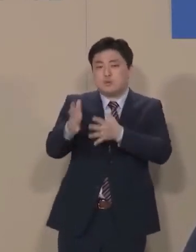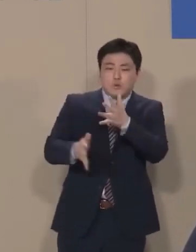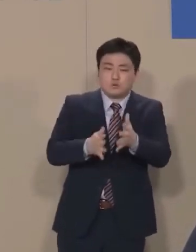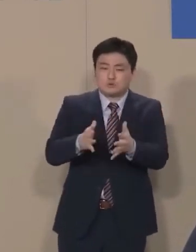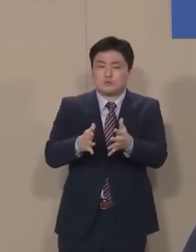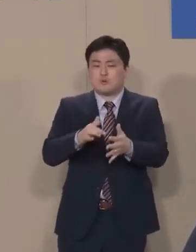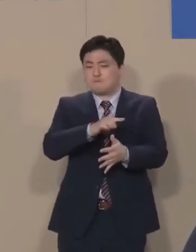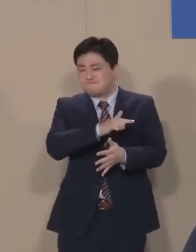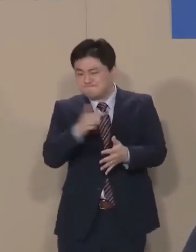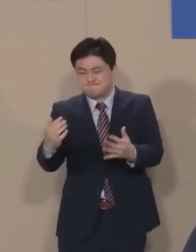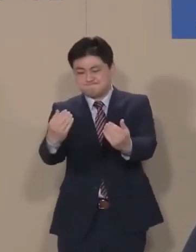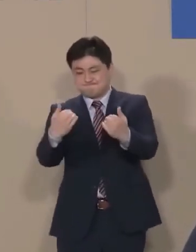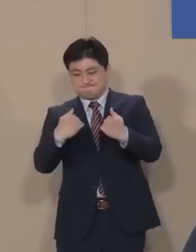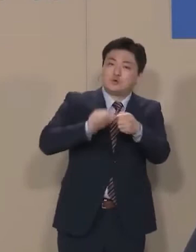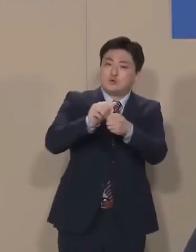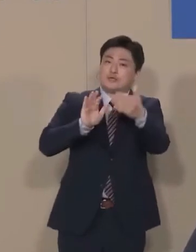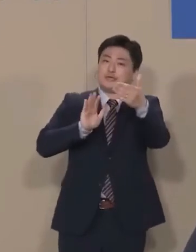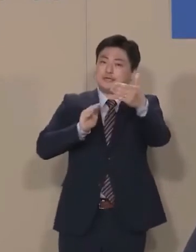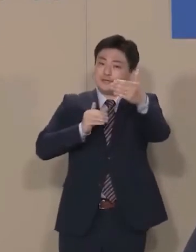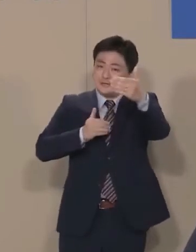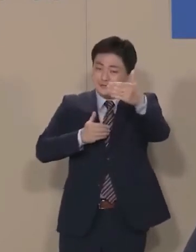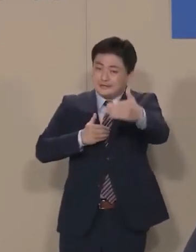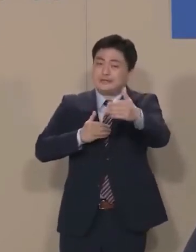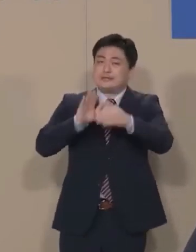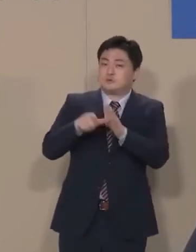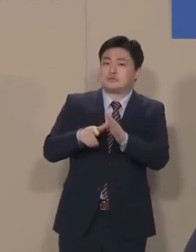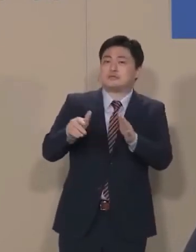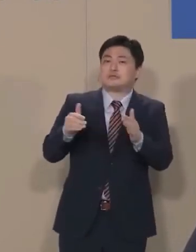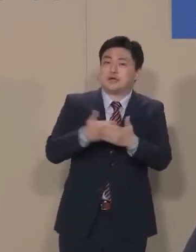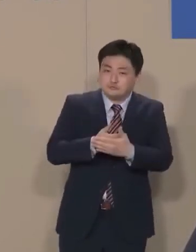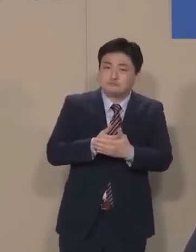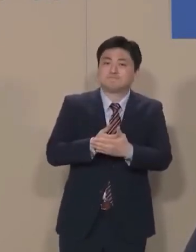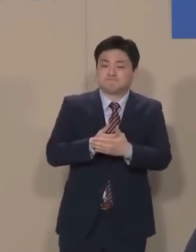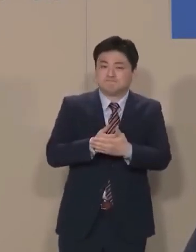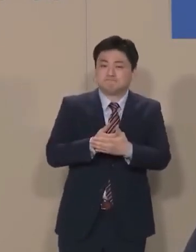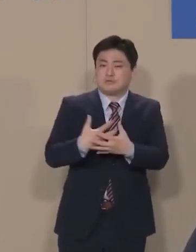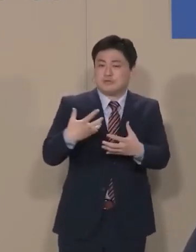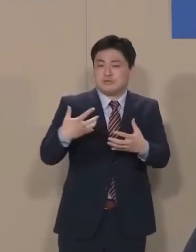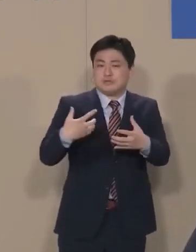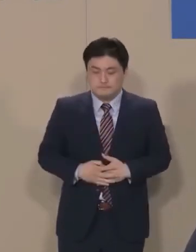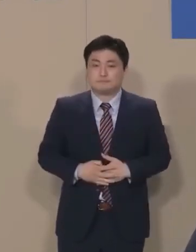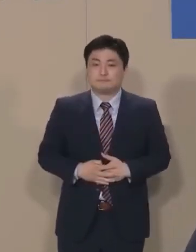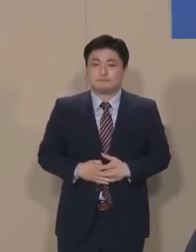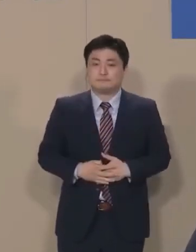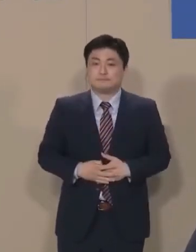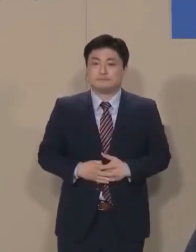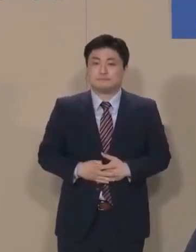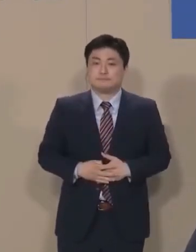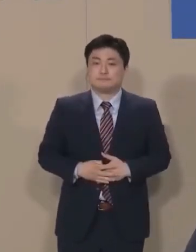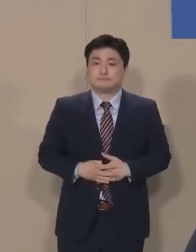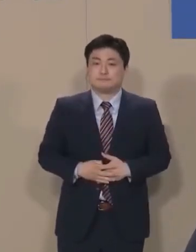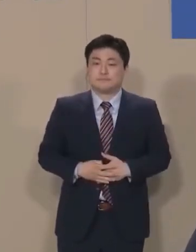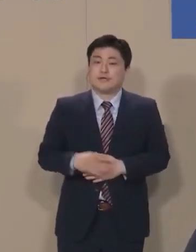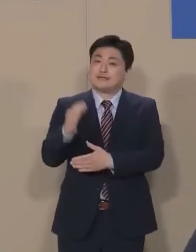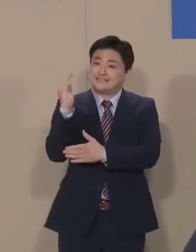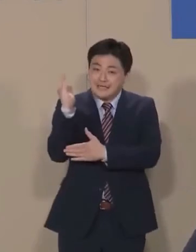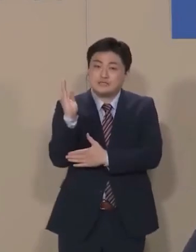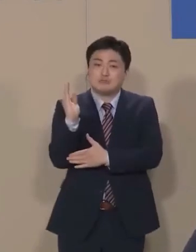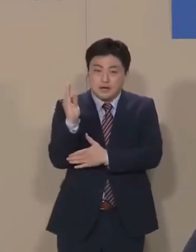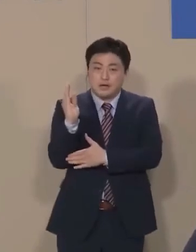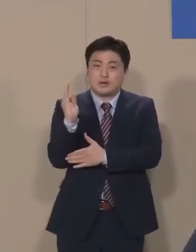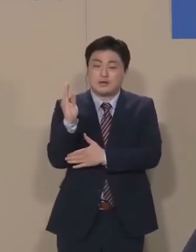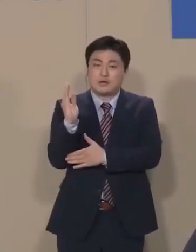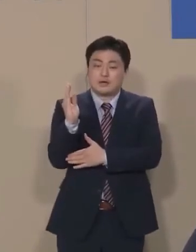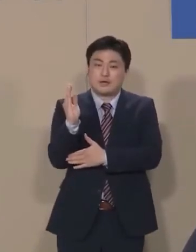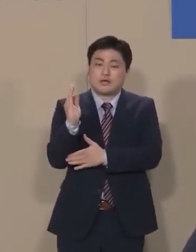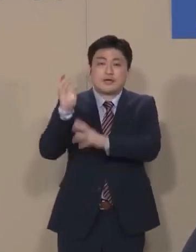的なダメージを負うかもしれません強制的に負担ばかり増えるからです政治は